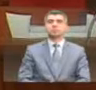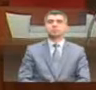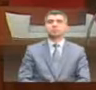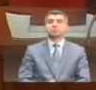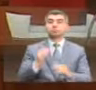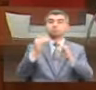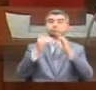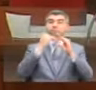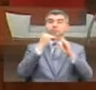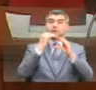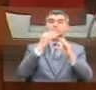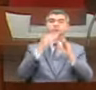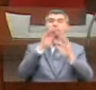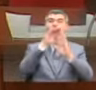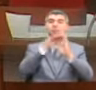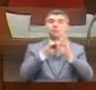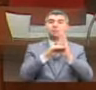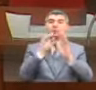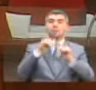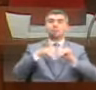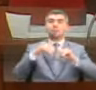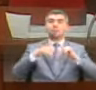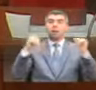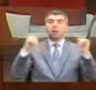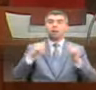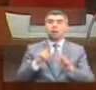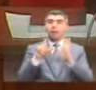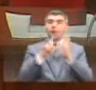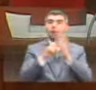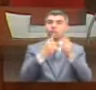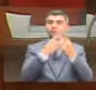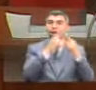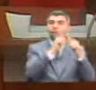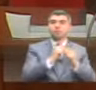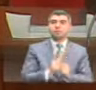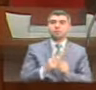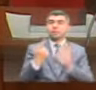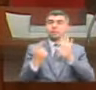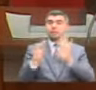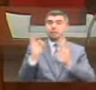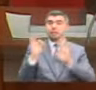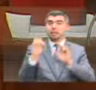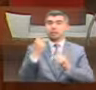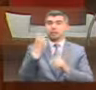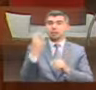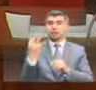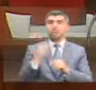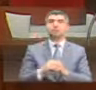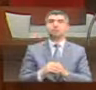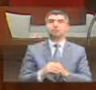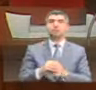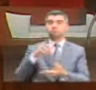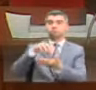توصل مكتب المجلس بالنصوص التشريعية التالية: مشروع قانون رقم 7013 يتعلق